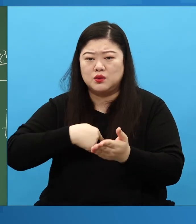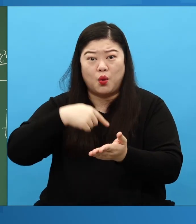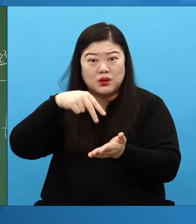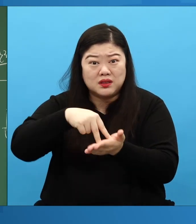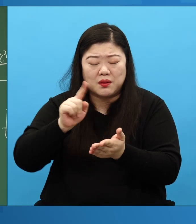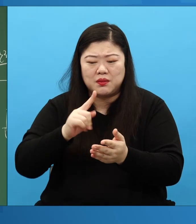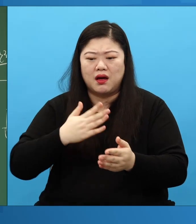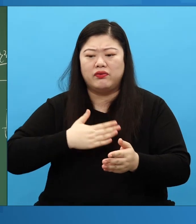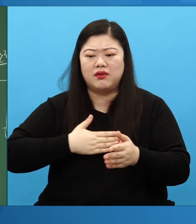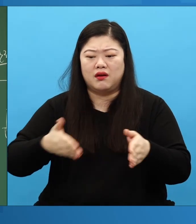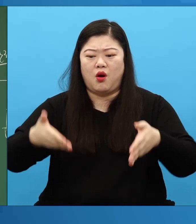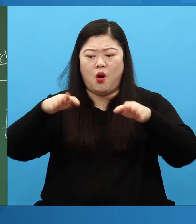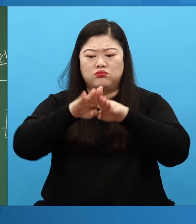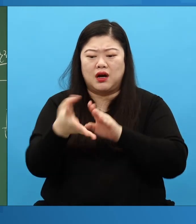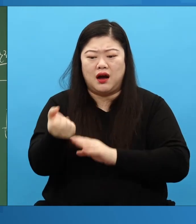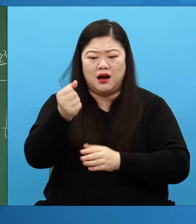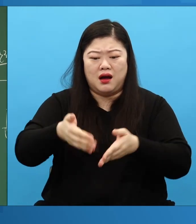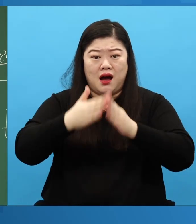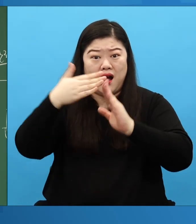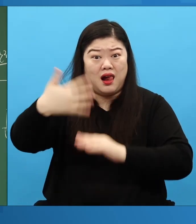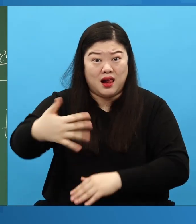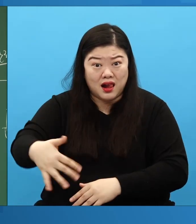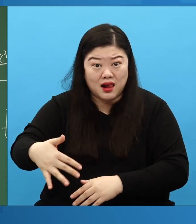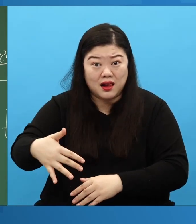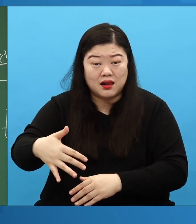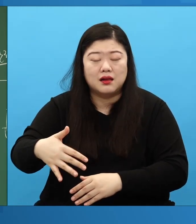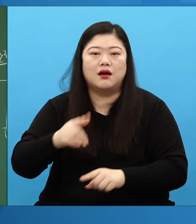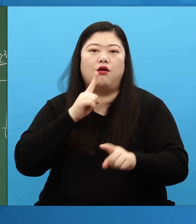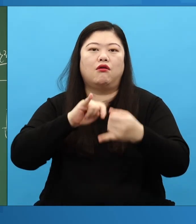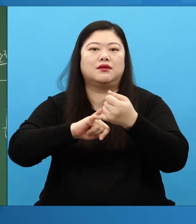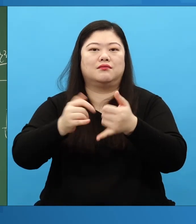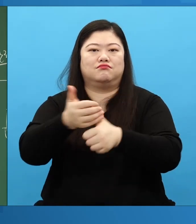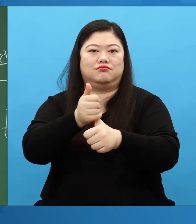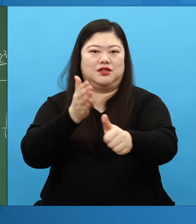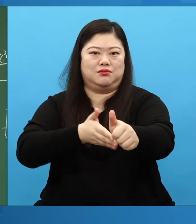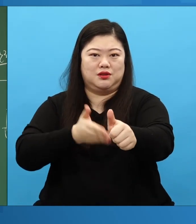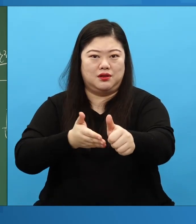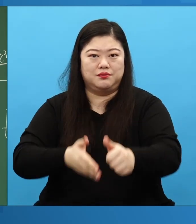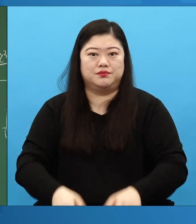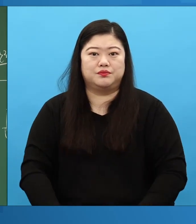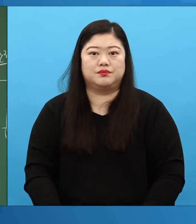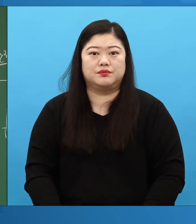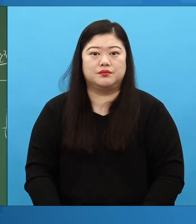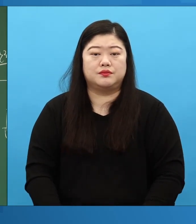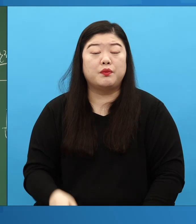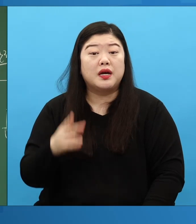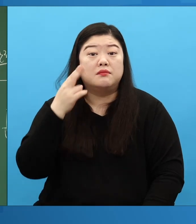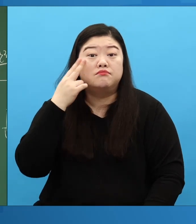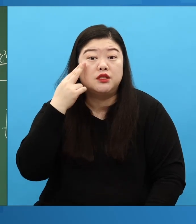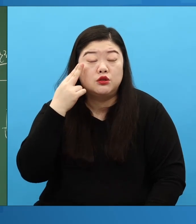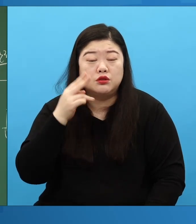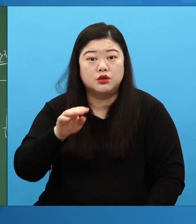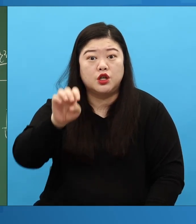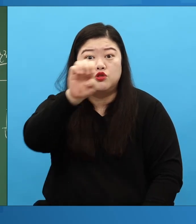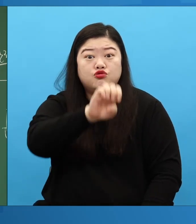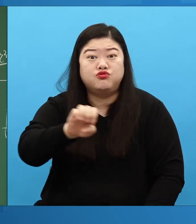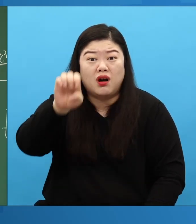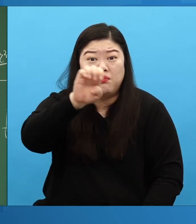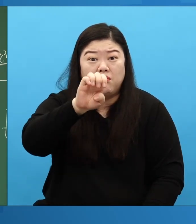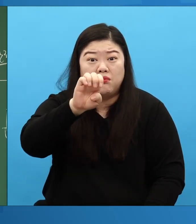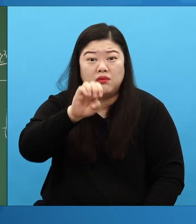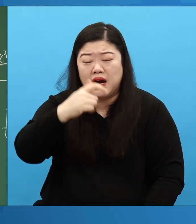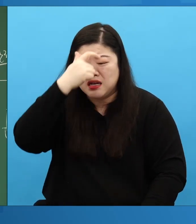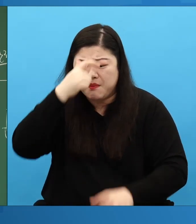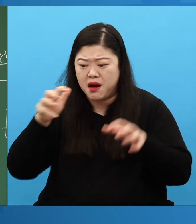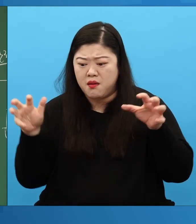there's a place without a church, may you hold on to this covenant. 저 미국 유럽에 교회당 없는 교회 전부 이 언약 잡으셔야 돼요. And then all the places throughout